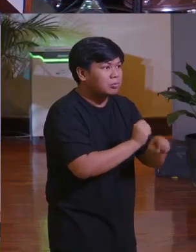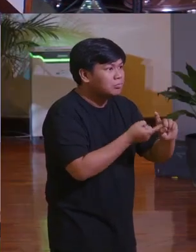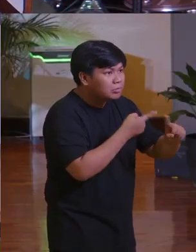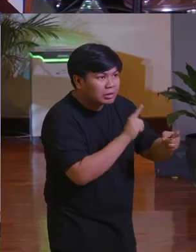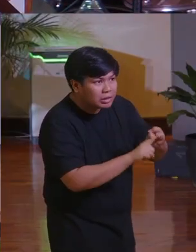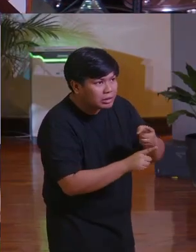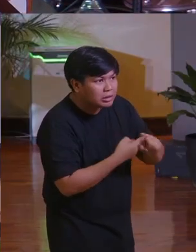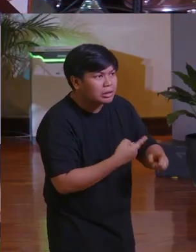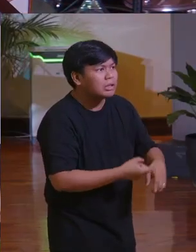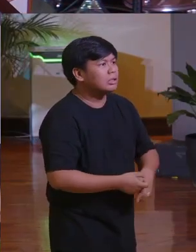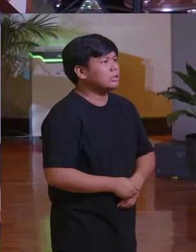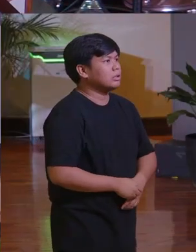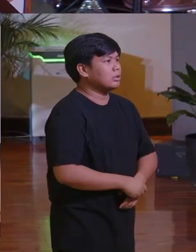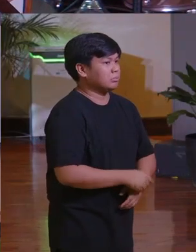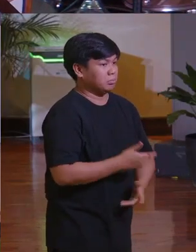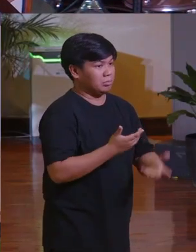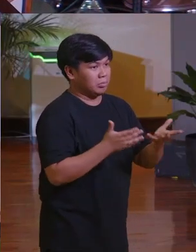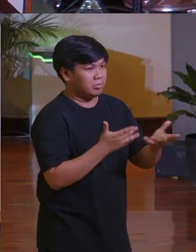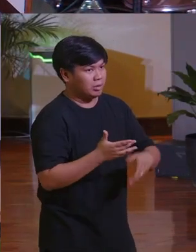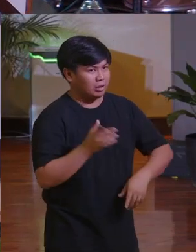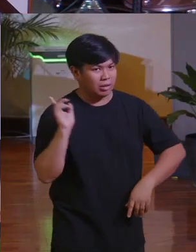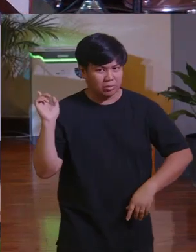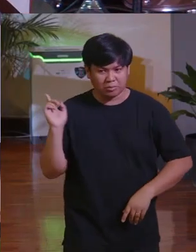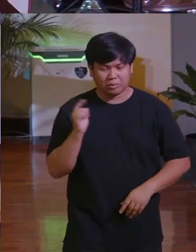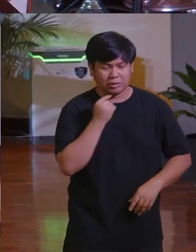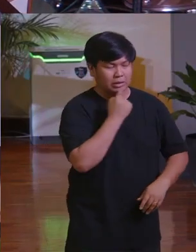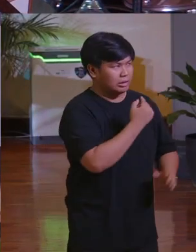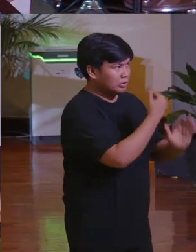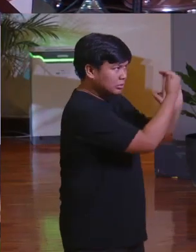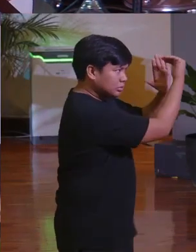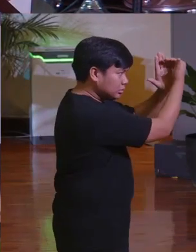Alam ko na habang nire-recite ko itong mga kategoryang ito,